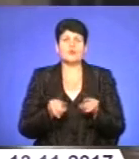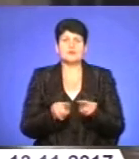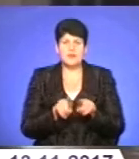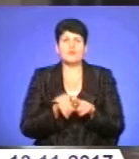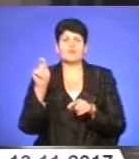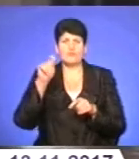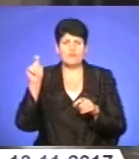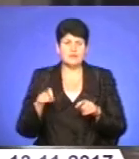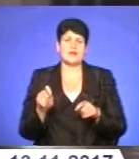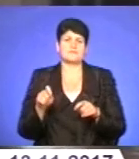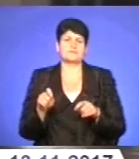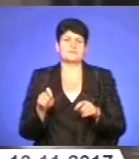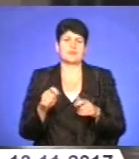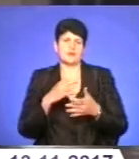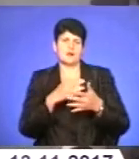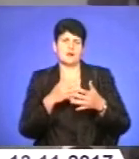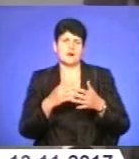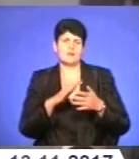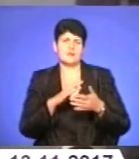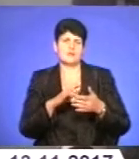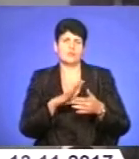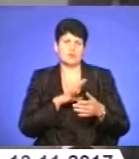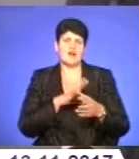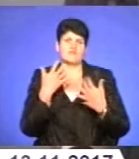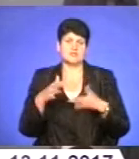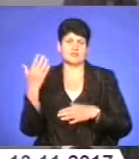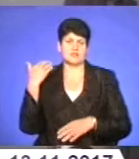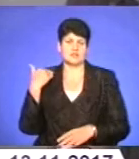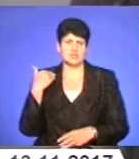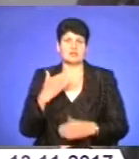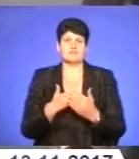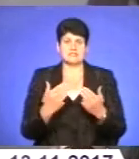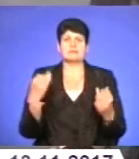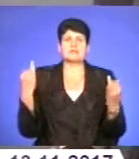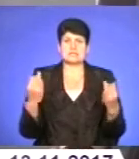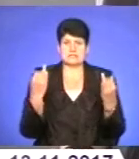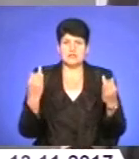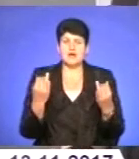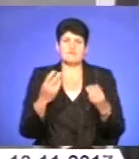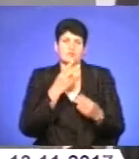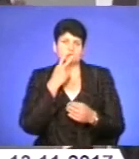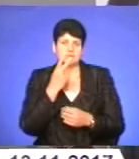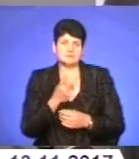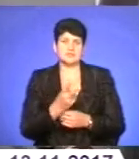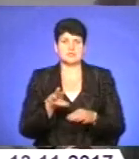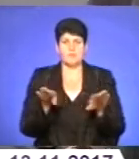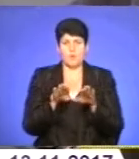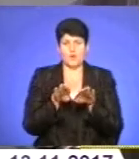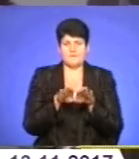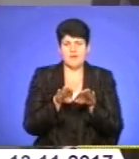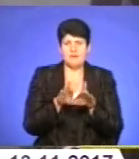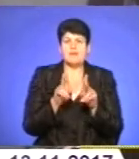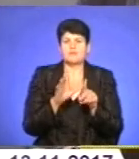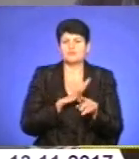тривала раніше. Виставка досить цікава. і цікаво подивитися і порівняти, тобто як